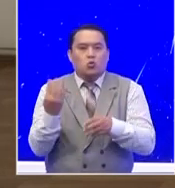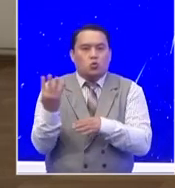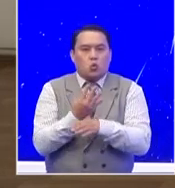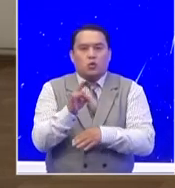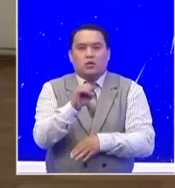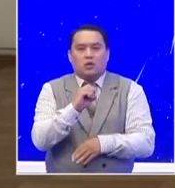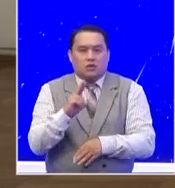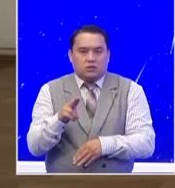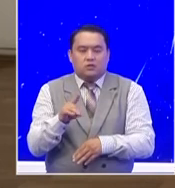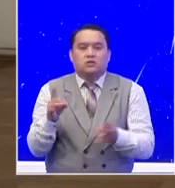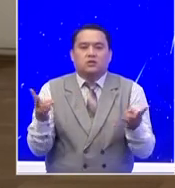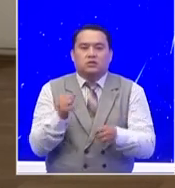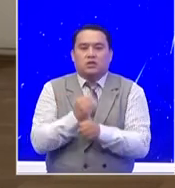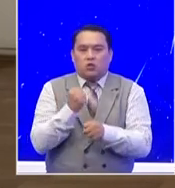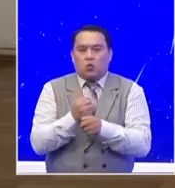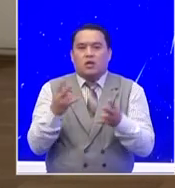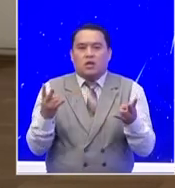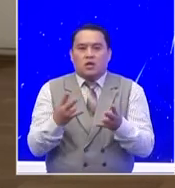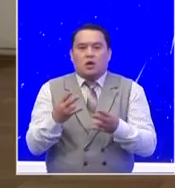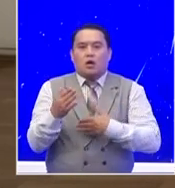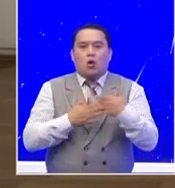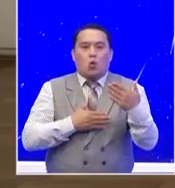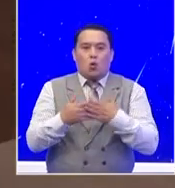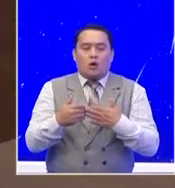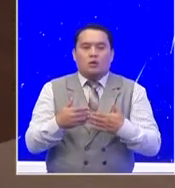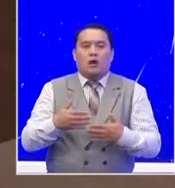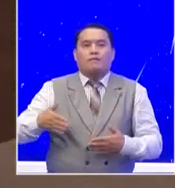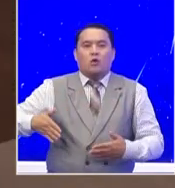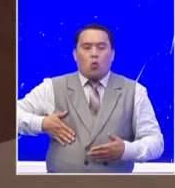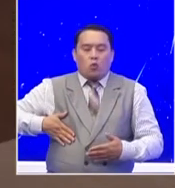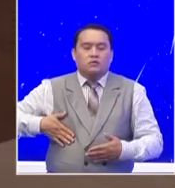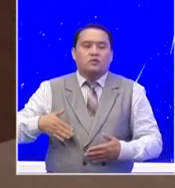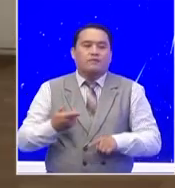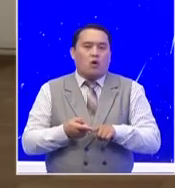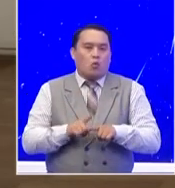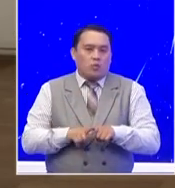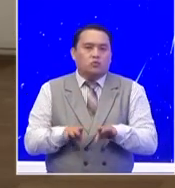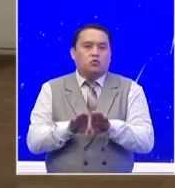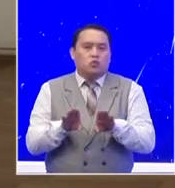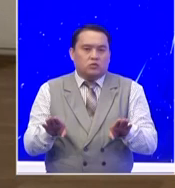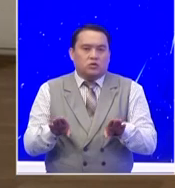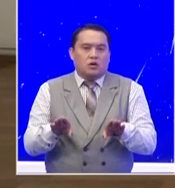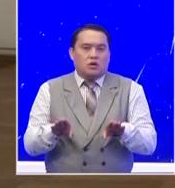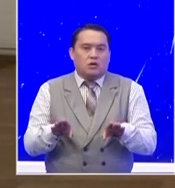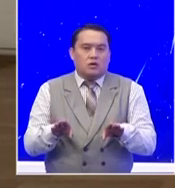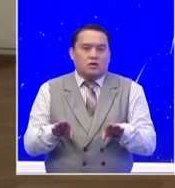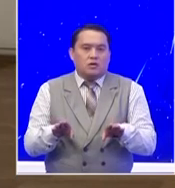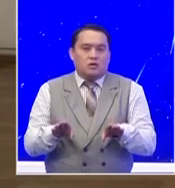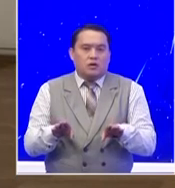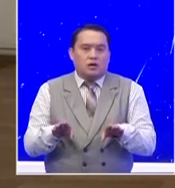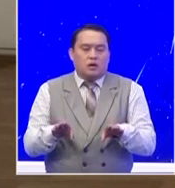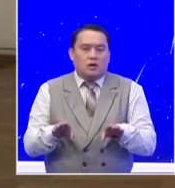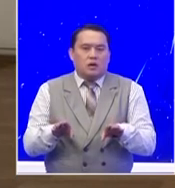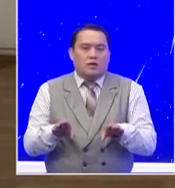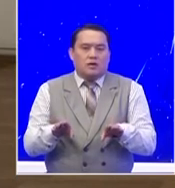кем емес жасау керек. Қолымызды қабырғаның аяқ жағына қоямыз, қабырға мен бауырды мысалы біткен жерін мынауың